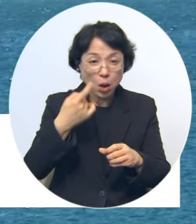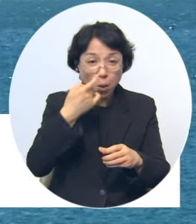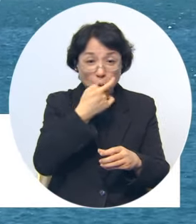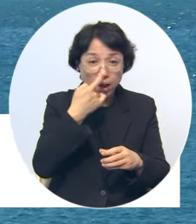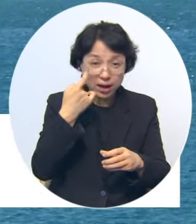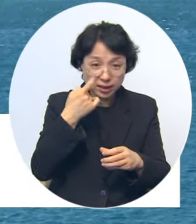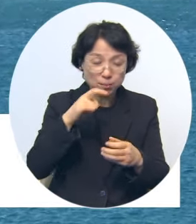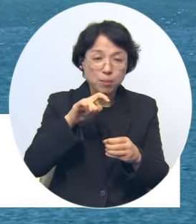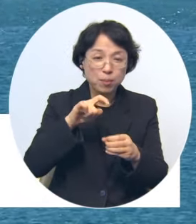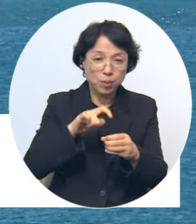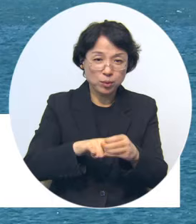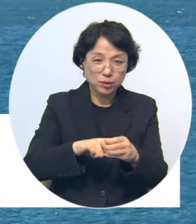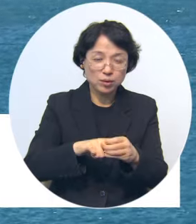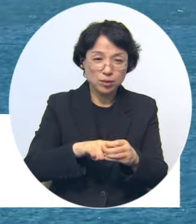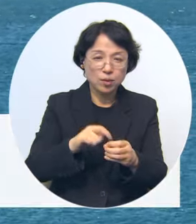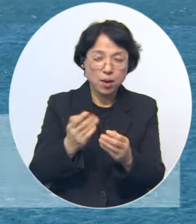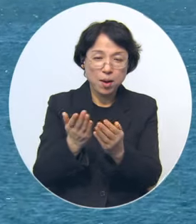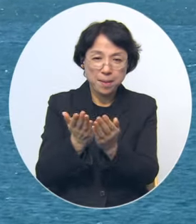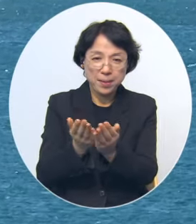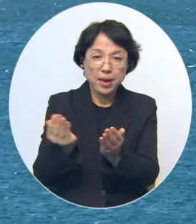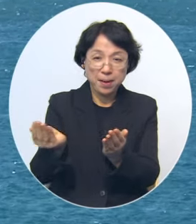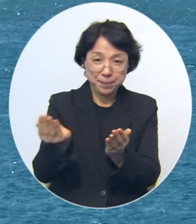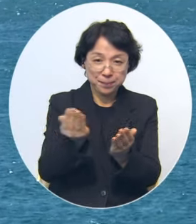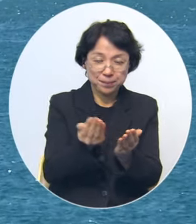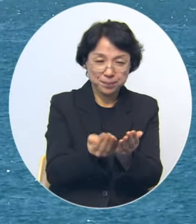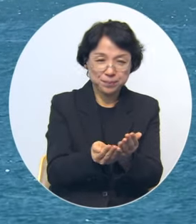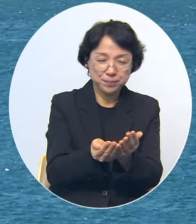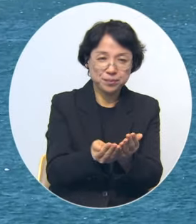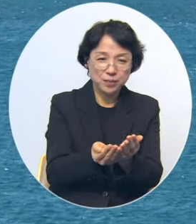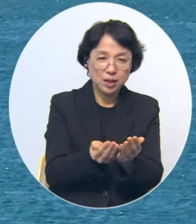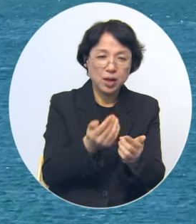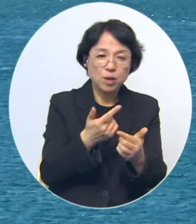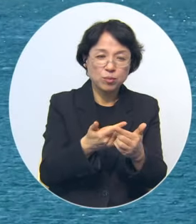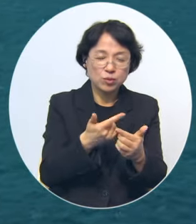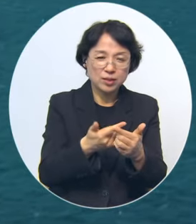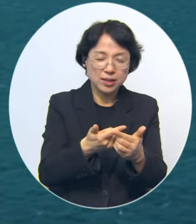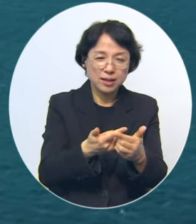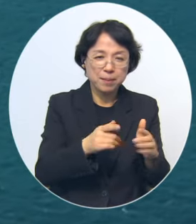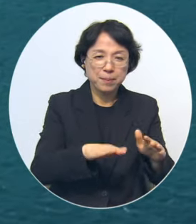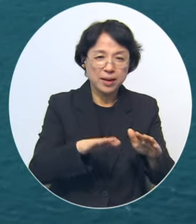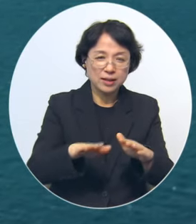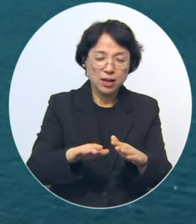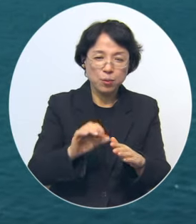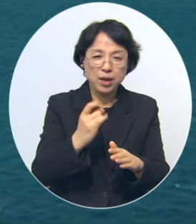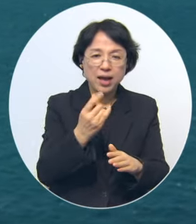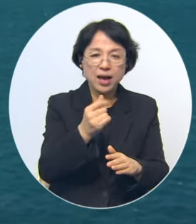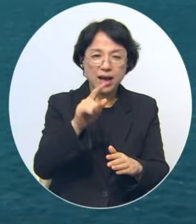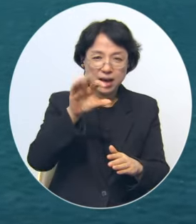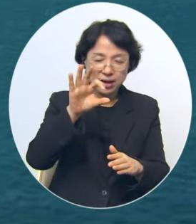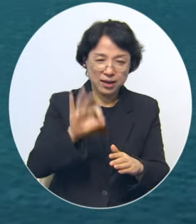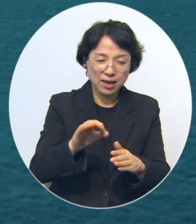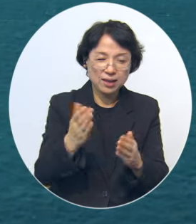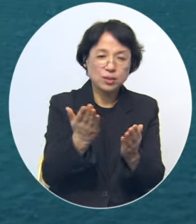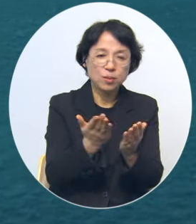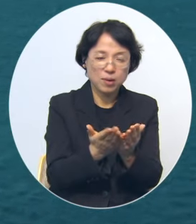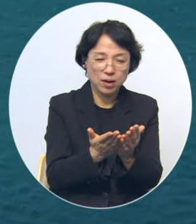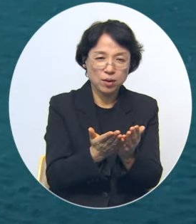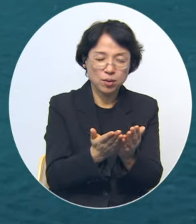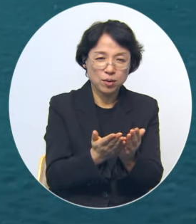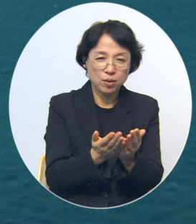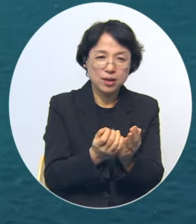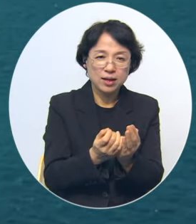외에 입항했습니다 웨스트 카펠라 호는 부산 영도 앞바다 부근 부산 외항에 정박하고 부산